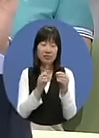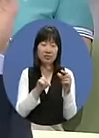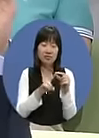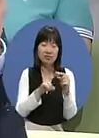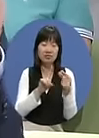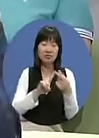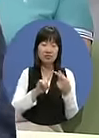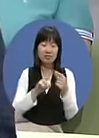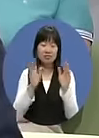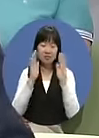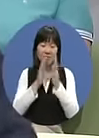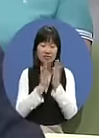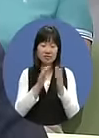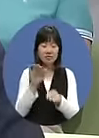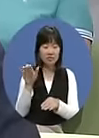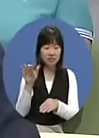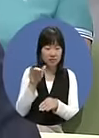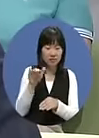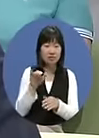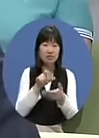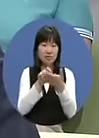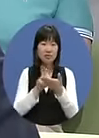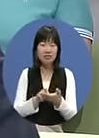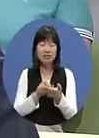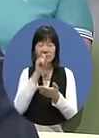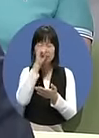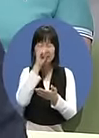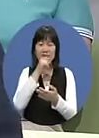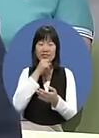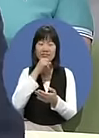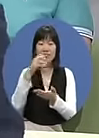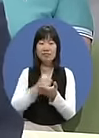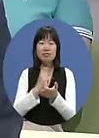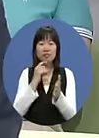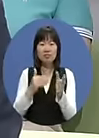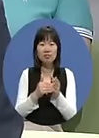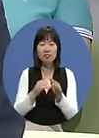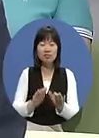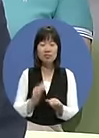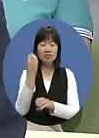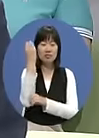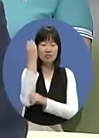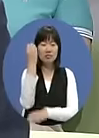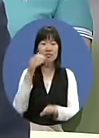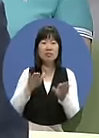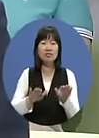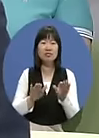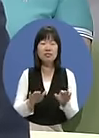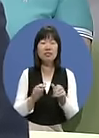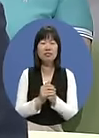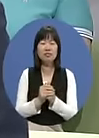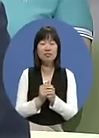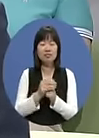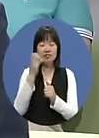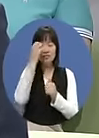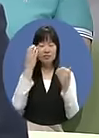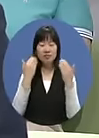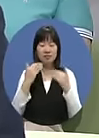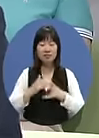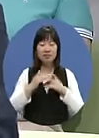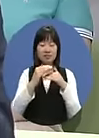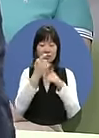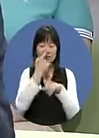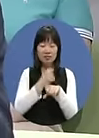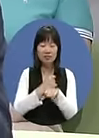교과서 정도 수준의 글을 쓰면은 굉장히 좋은 점수를 받을 수 있거든요. 그 이 친구가 그 기본적인 그 고교 과정에서 배우는